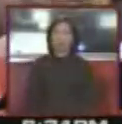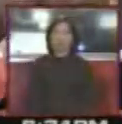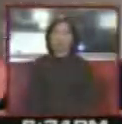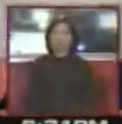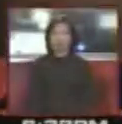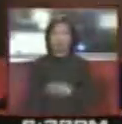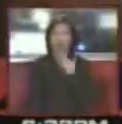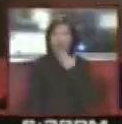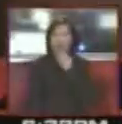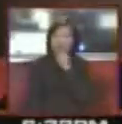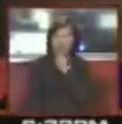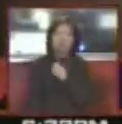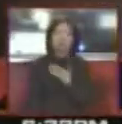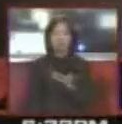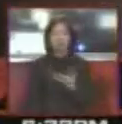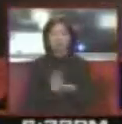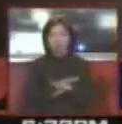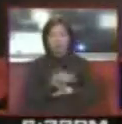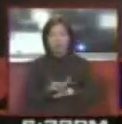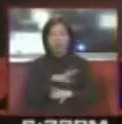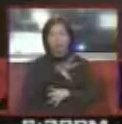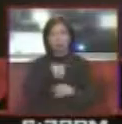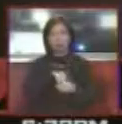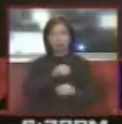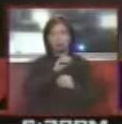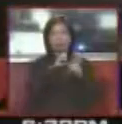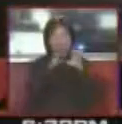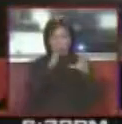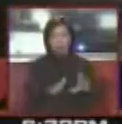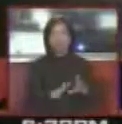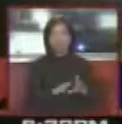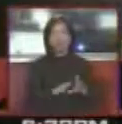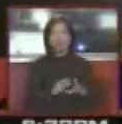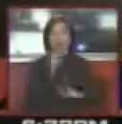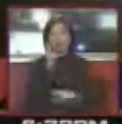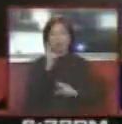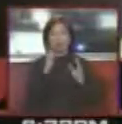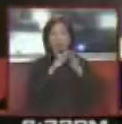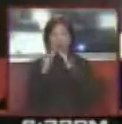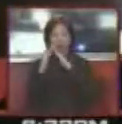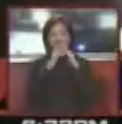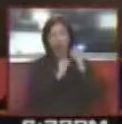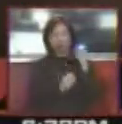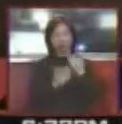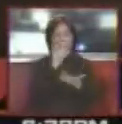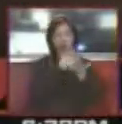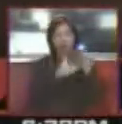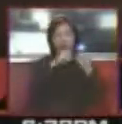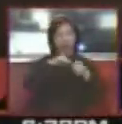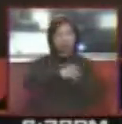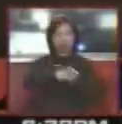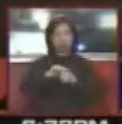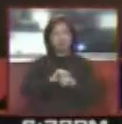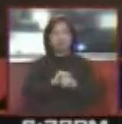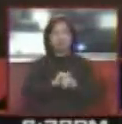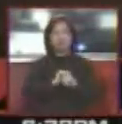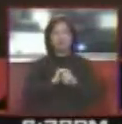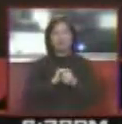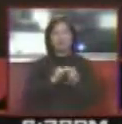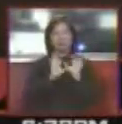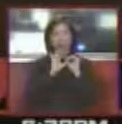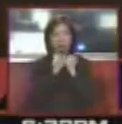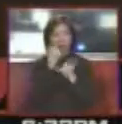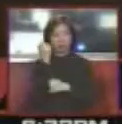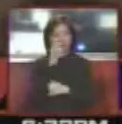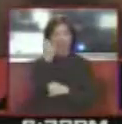Ana. Kasama ang tahanan ni Jeneline sa 30 bahay na tinupo ng apoy sa barangay Tagumpay sa Cubao, Quezon City